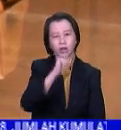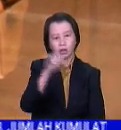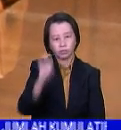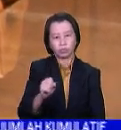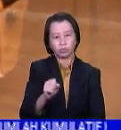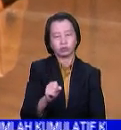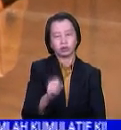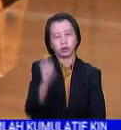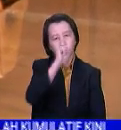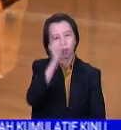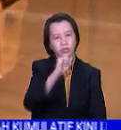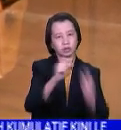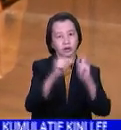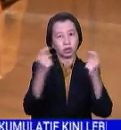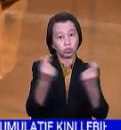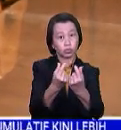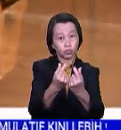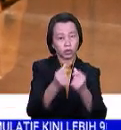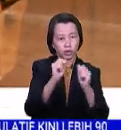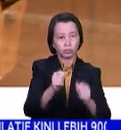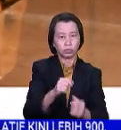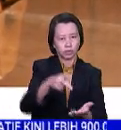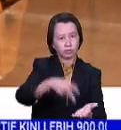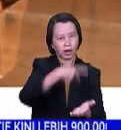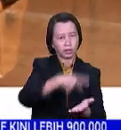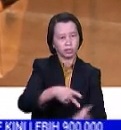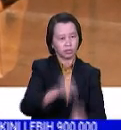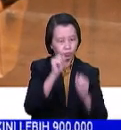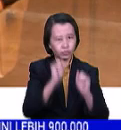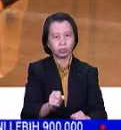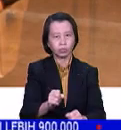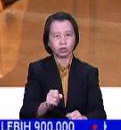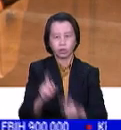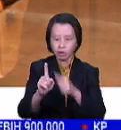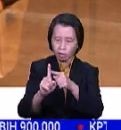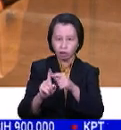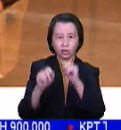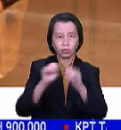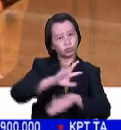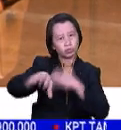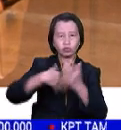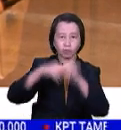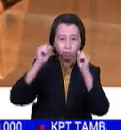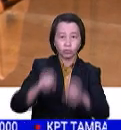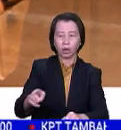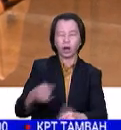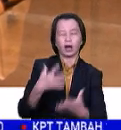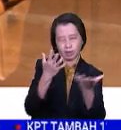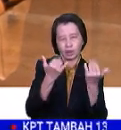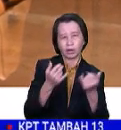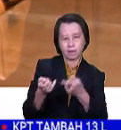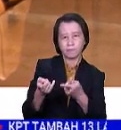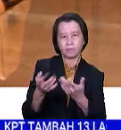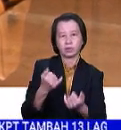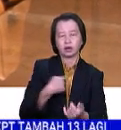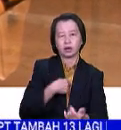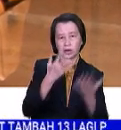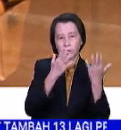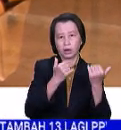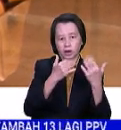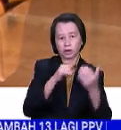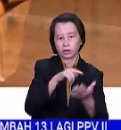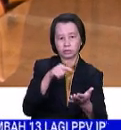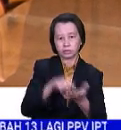masuk rambut Kumpulan data pun diberi rap murni dan Nah aku yang saya harapkan adalah Inilah